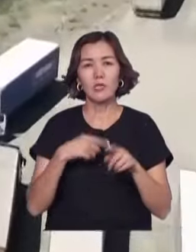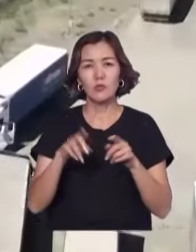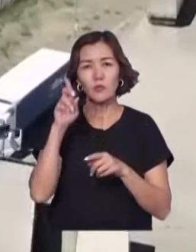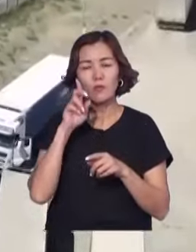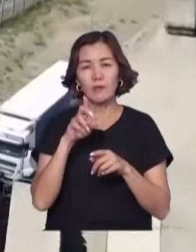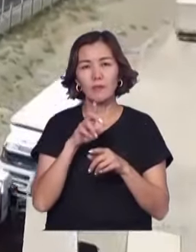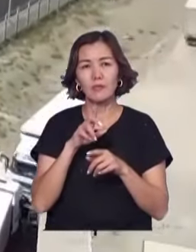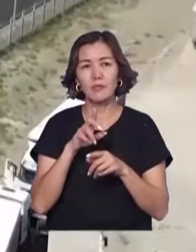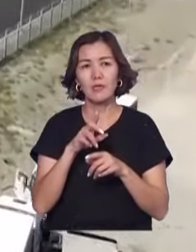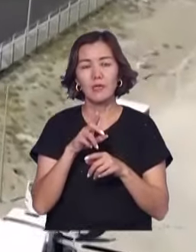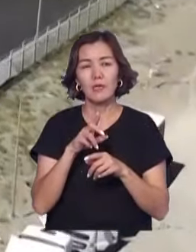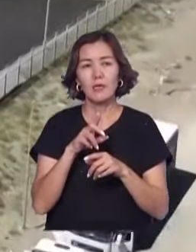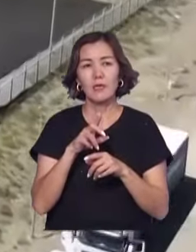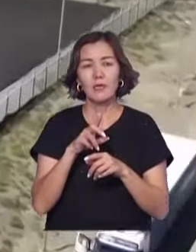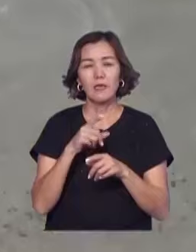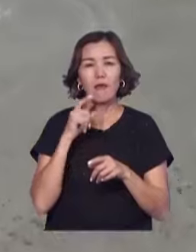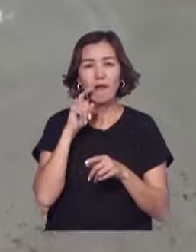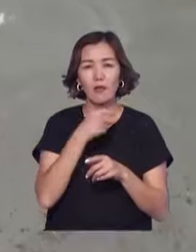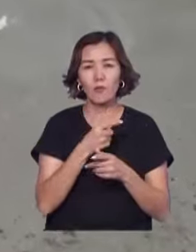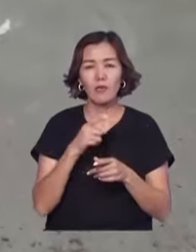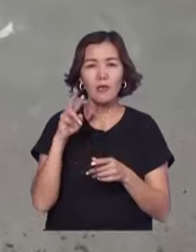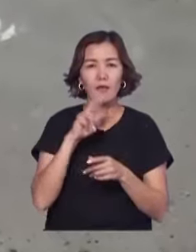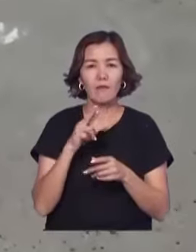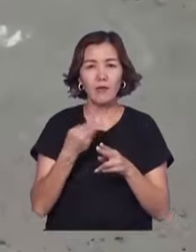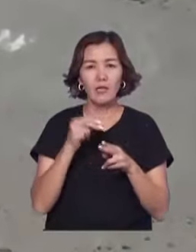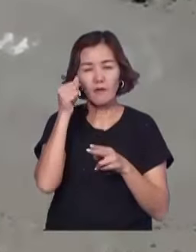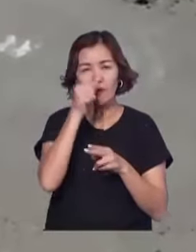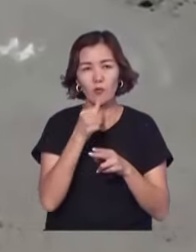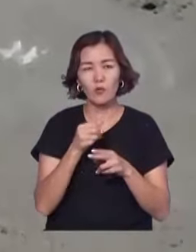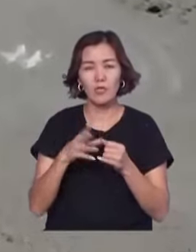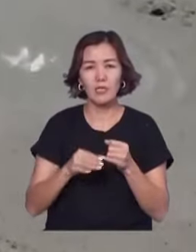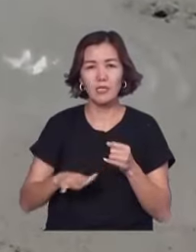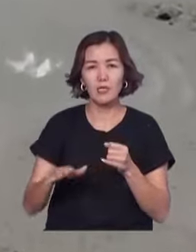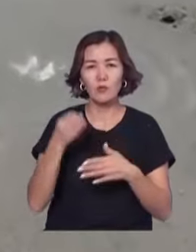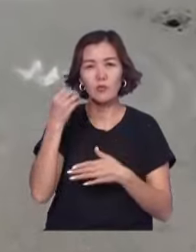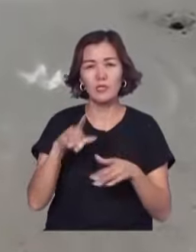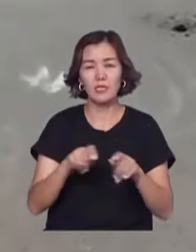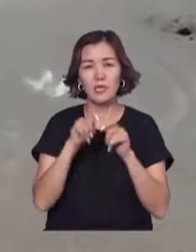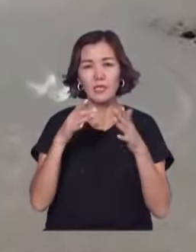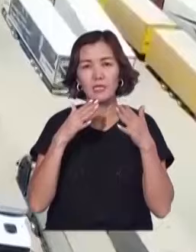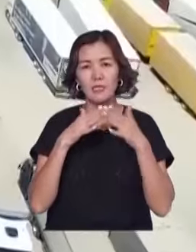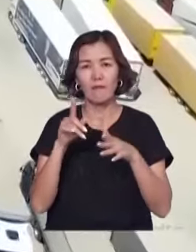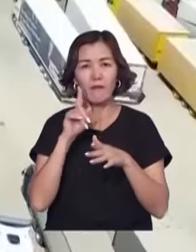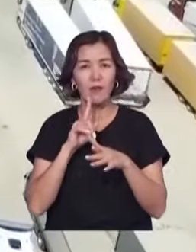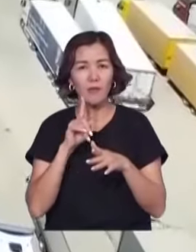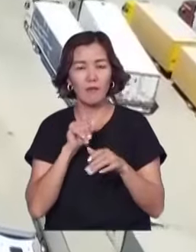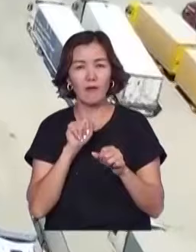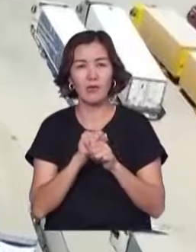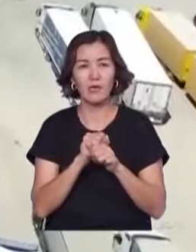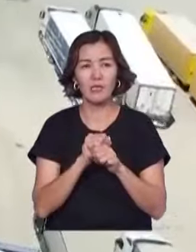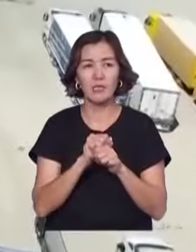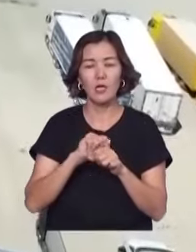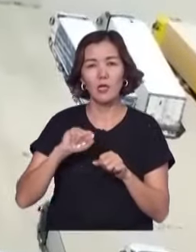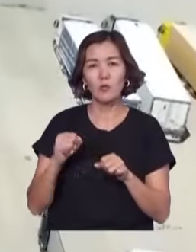в рамках демонополизации экономики. В январе текущего года на территории центра открыт склад временного хранения «Достах